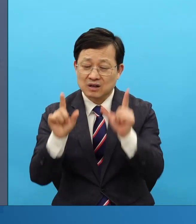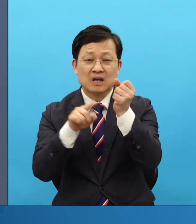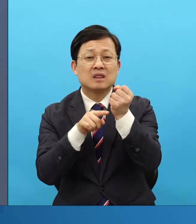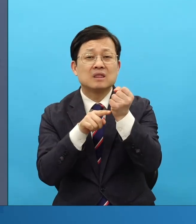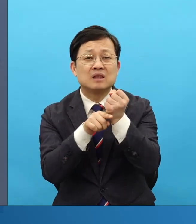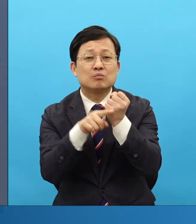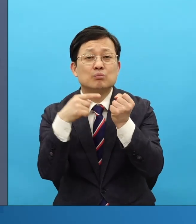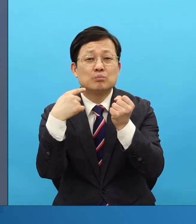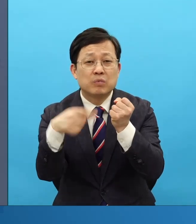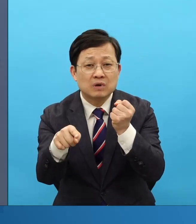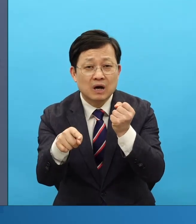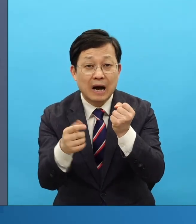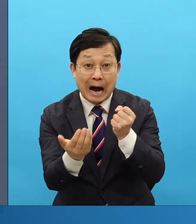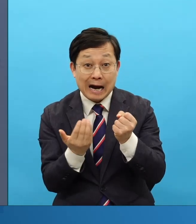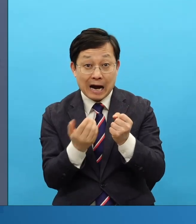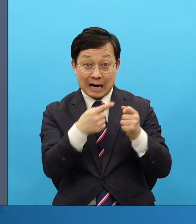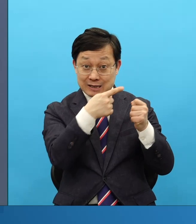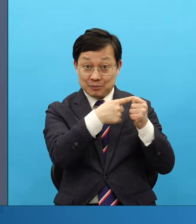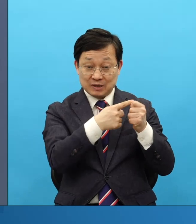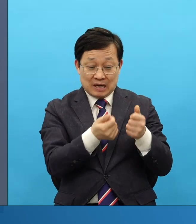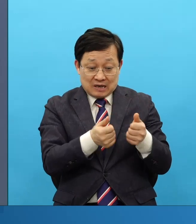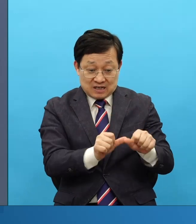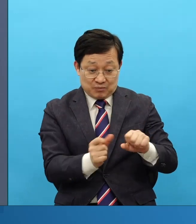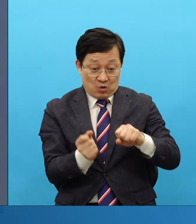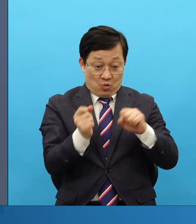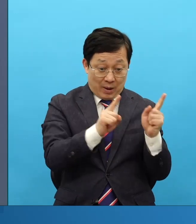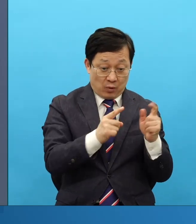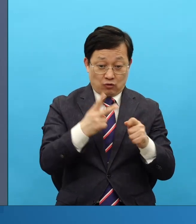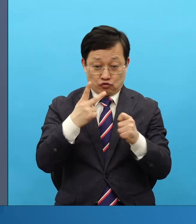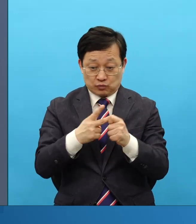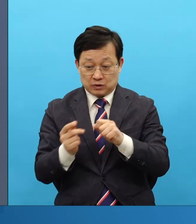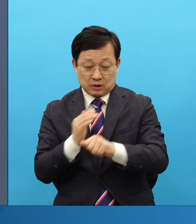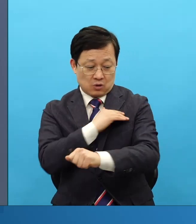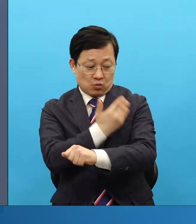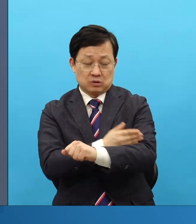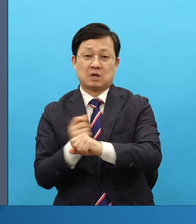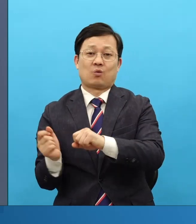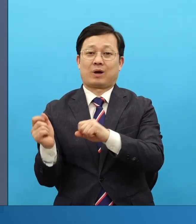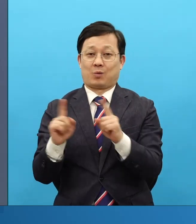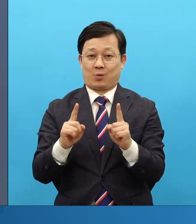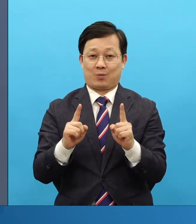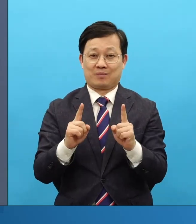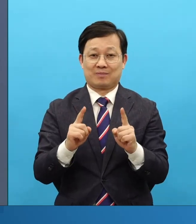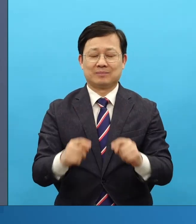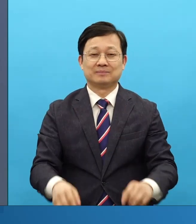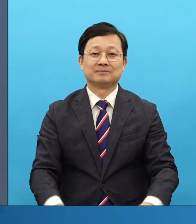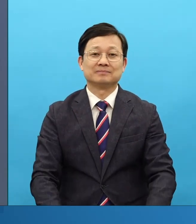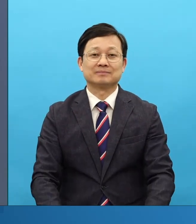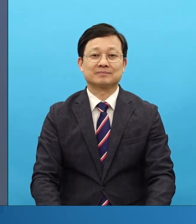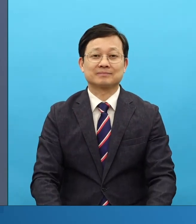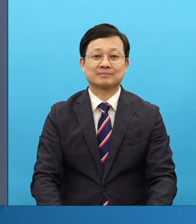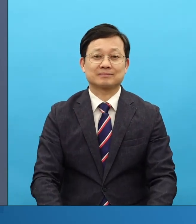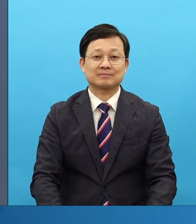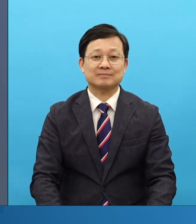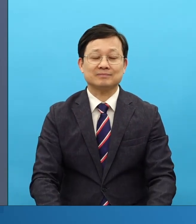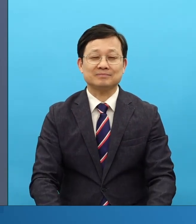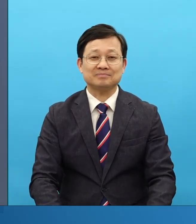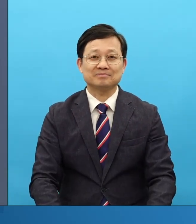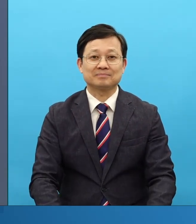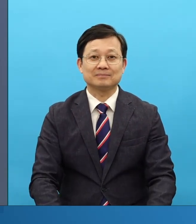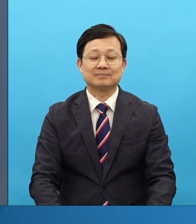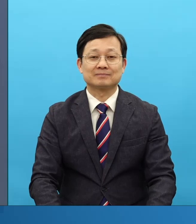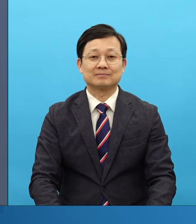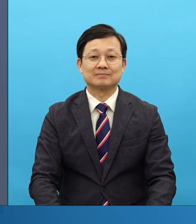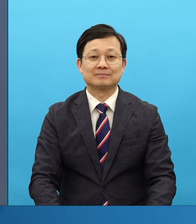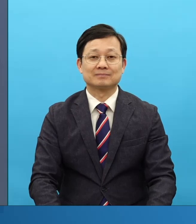우리에게 신분을 회복시킬 뿐만 아니라 권세를 회복시키는 것이다. The three feasts not only restores our status but also